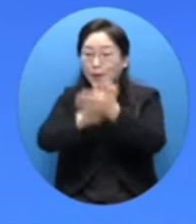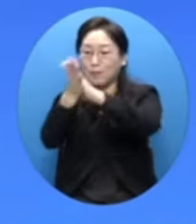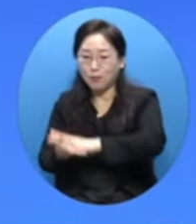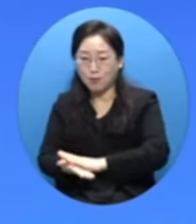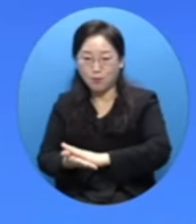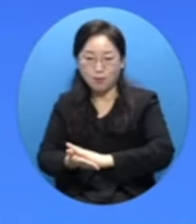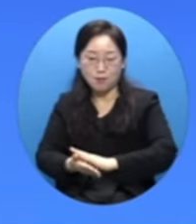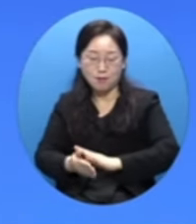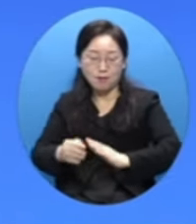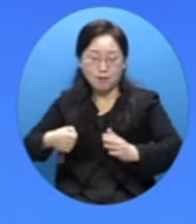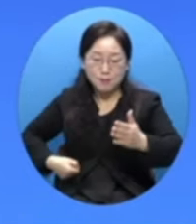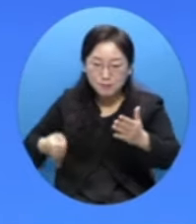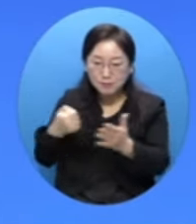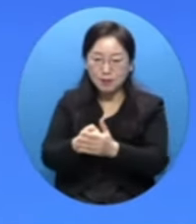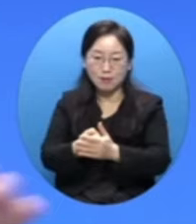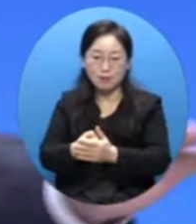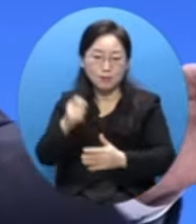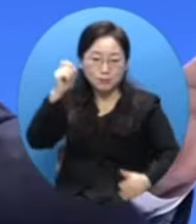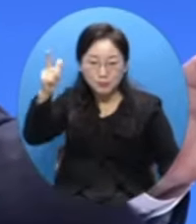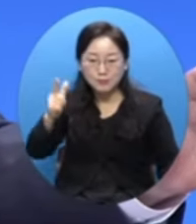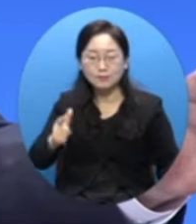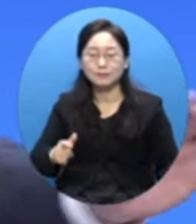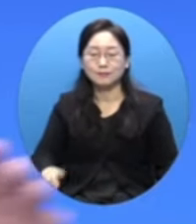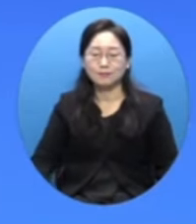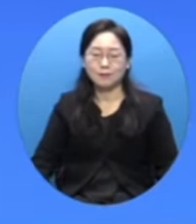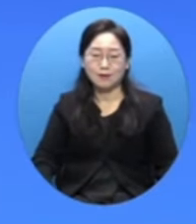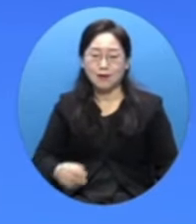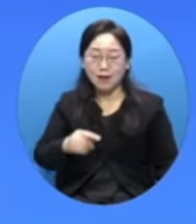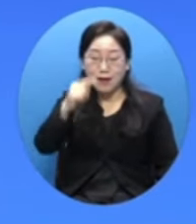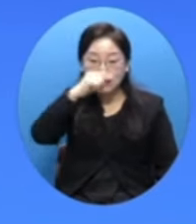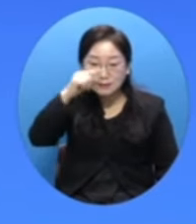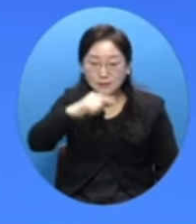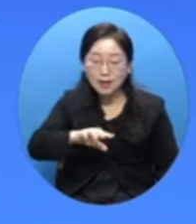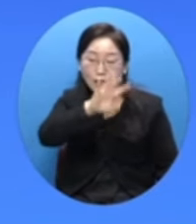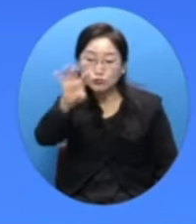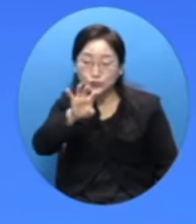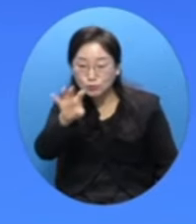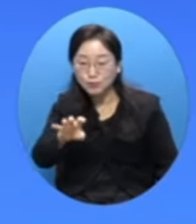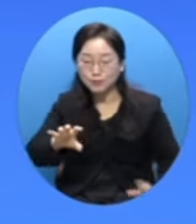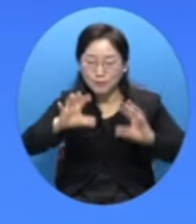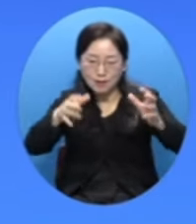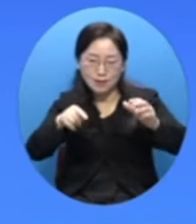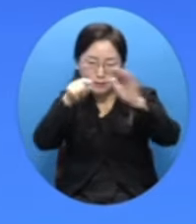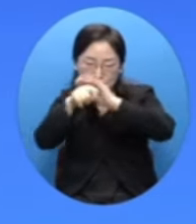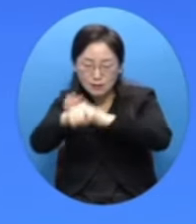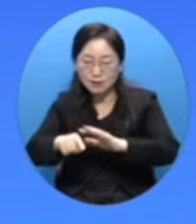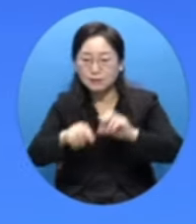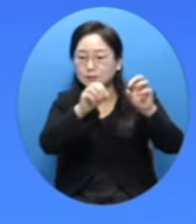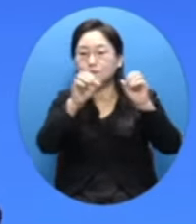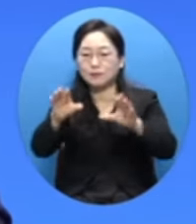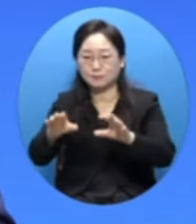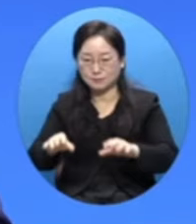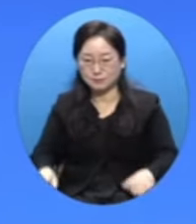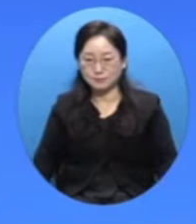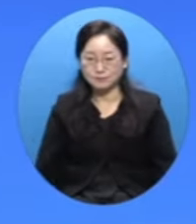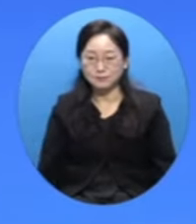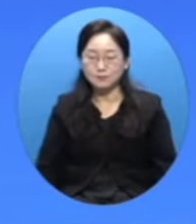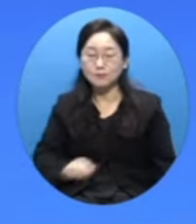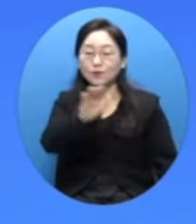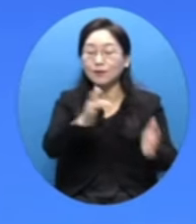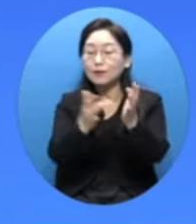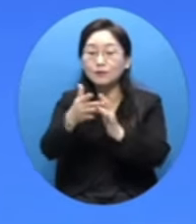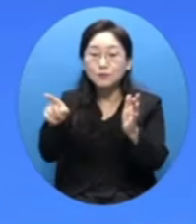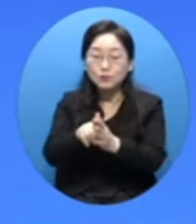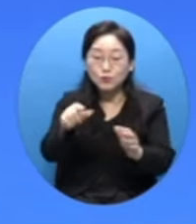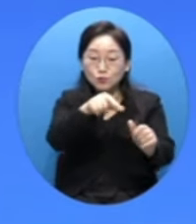변화되어서 온 아시아와 유럽을 변화시키는 위대한 하나님의 종들이 되었던 것입니다. 우리가 예수 믿고